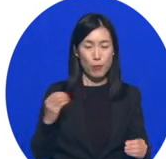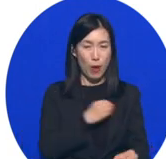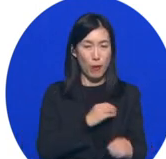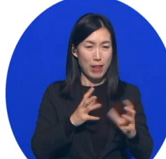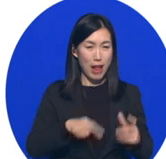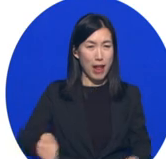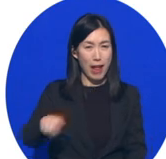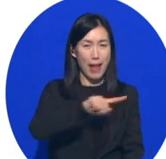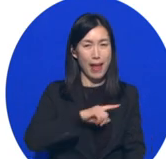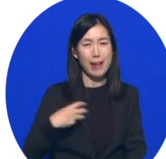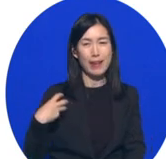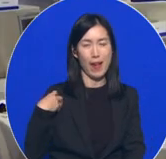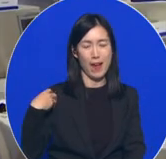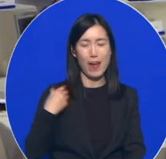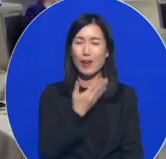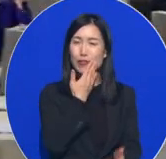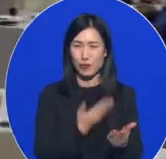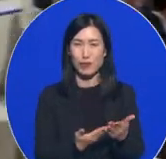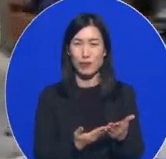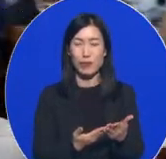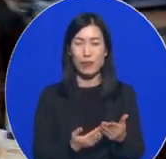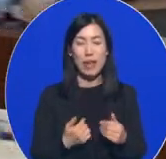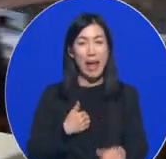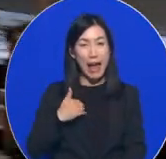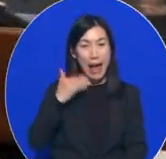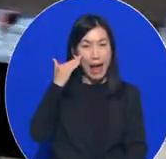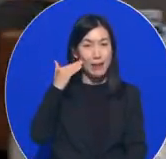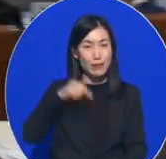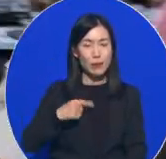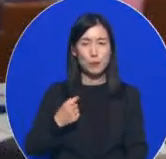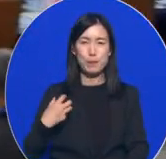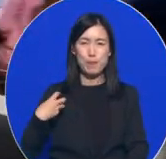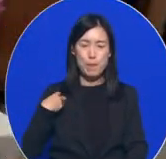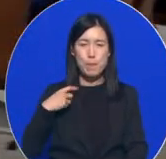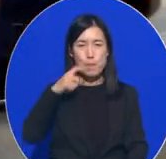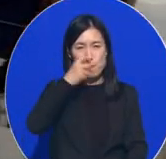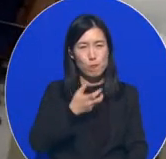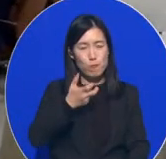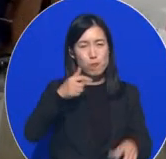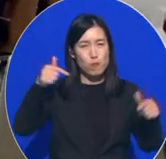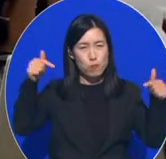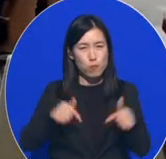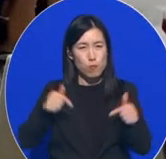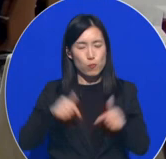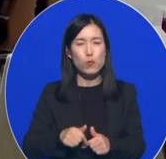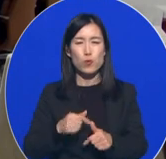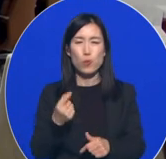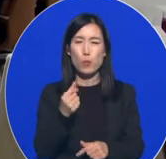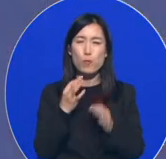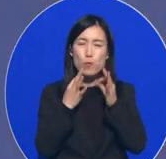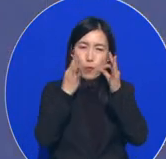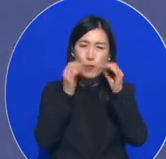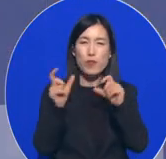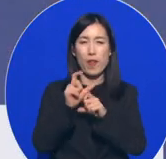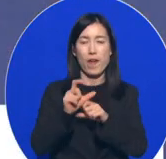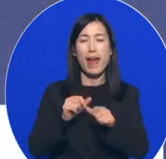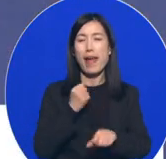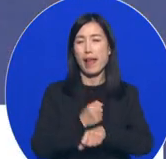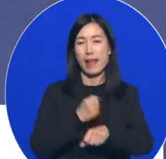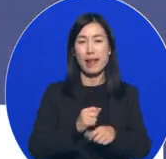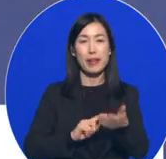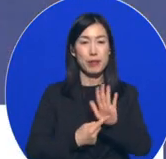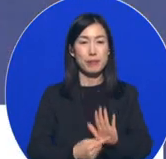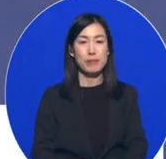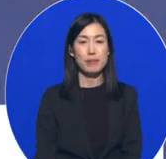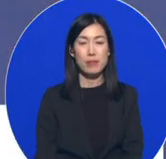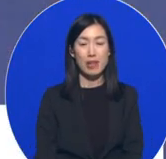중요하다고 말했습니다 그러면서 우리나라가 책임 역을 하겠다고 강조했습니다 윤 대통령은